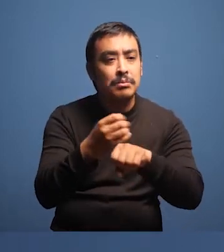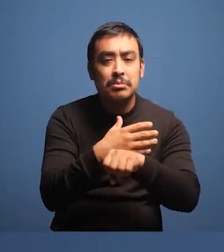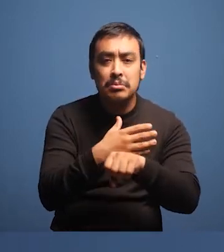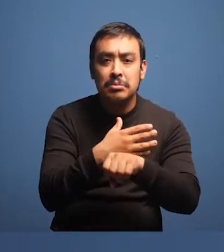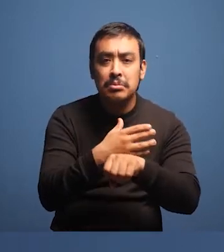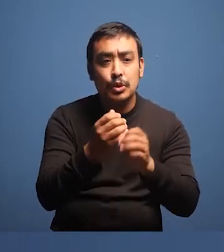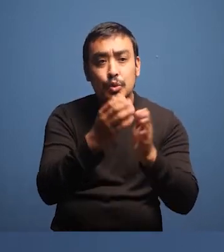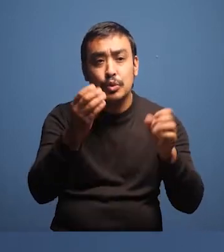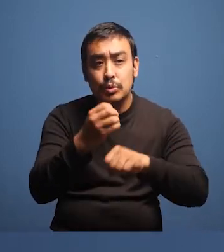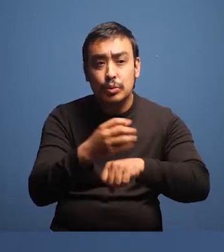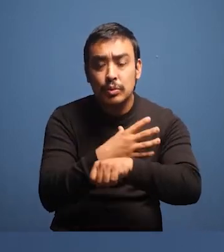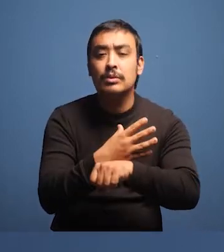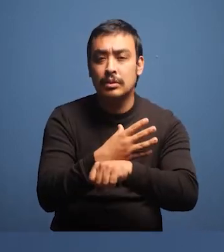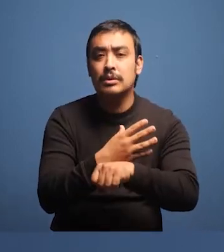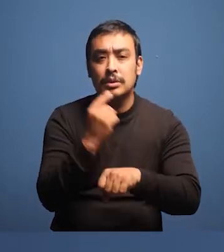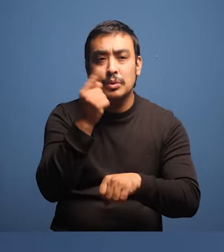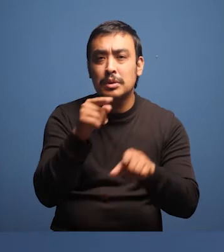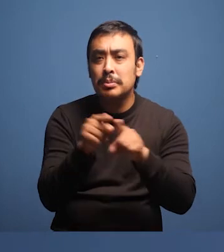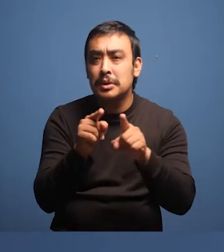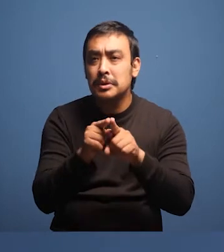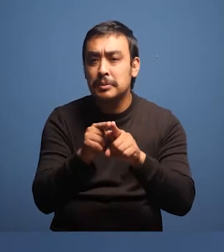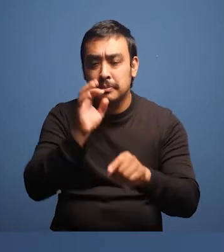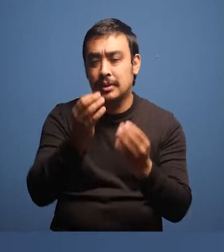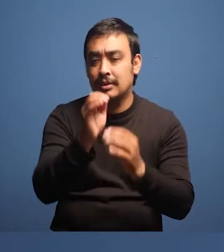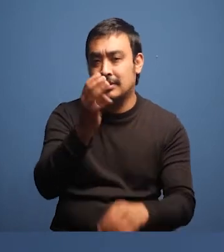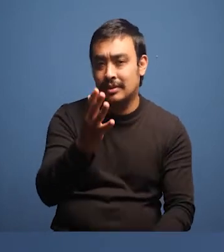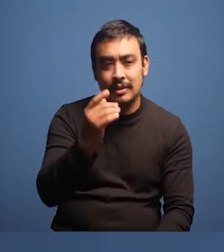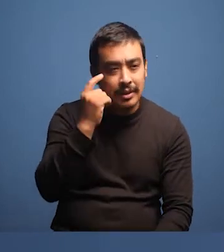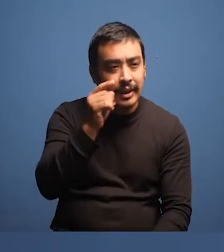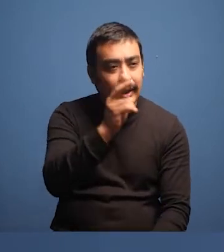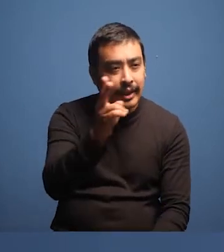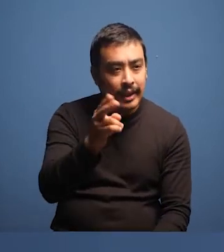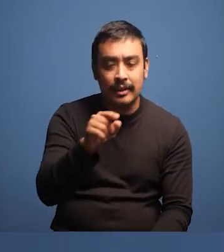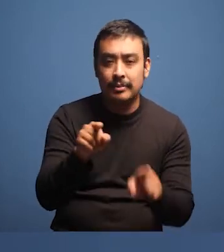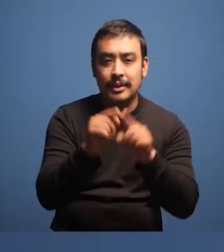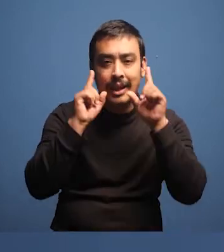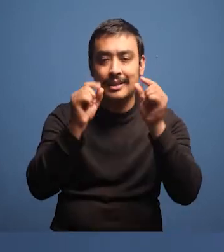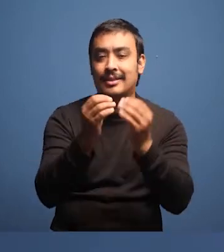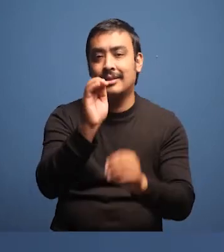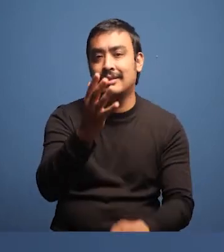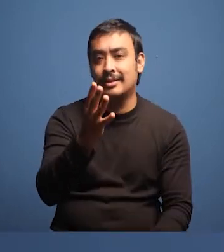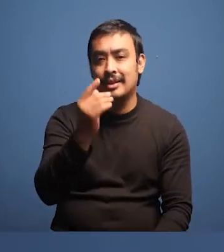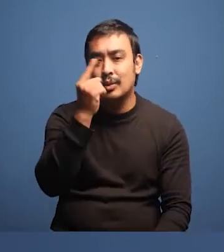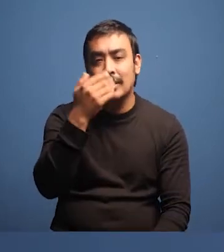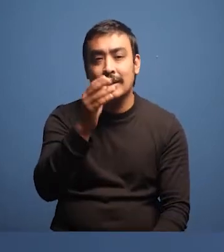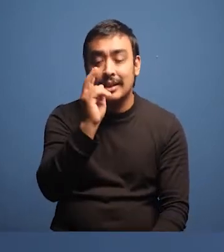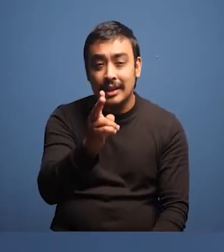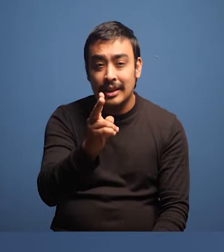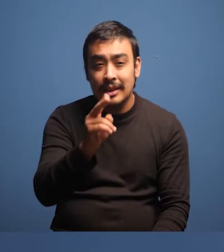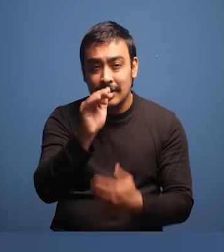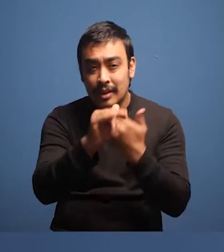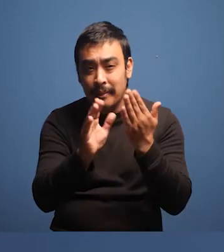ठुलो इम्प्याक्ट हुन्छ त्यो भनेर कसैले प्रेडिक्ट गर्न सक्ने पनि होइन कसैले यति हुन्छ भने एक्सपेक्ट पनि गर्न सक्दैन अब कसैलाई त्यही इन्सिडेन्टले